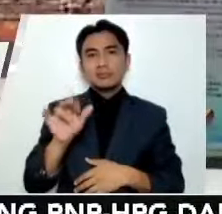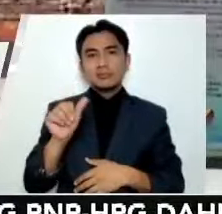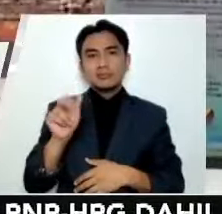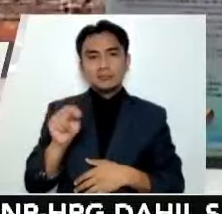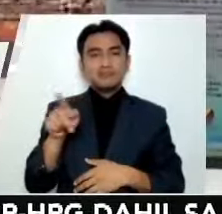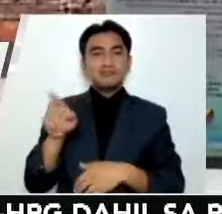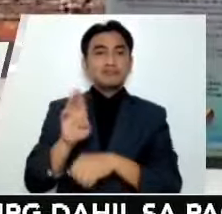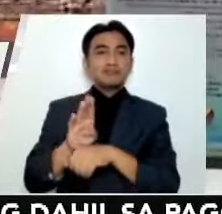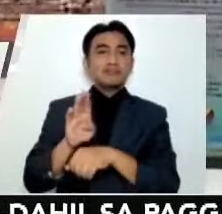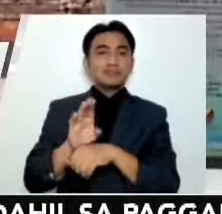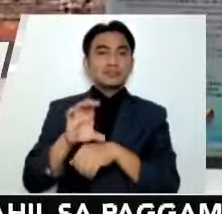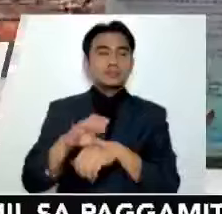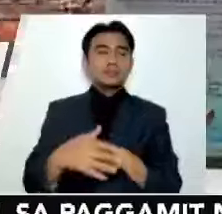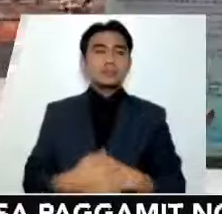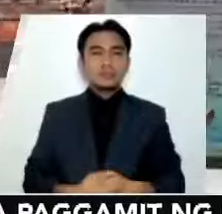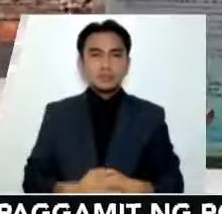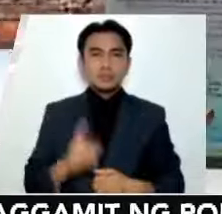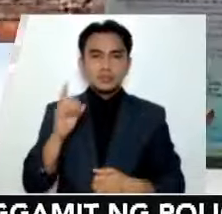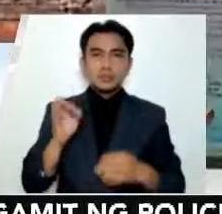ito ng robbery.